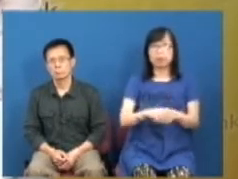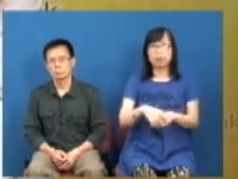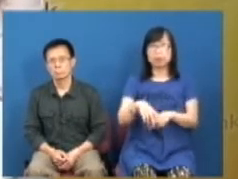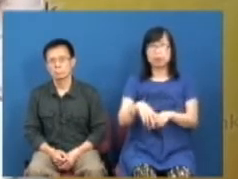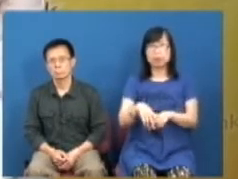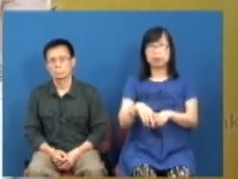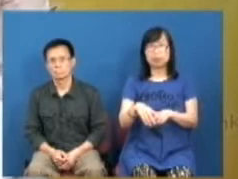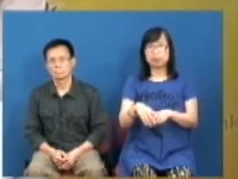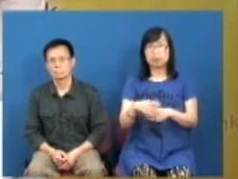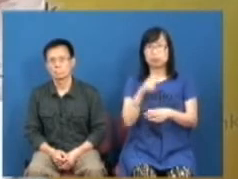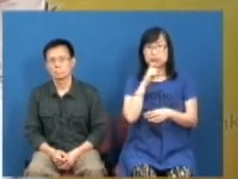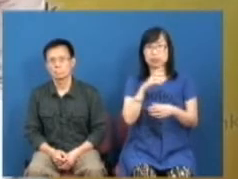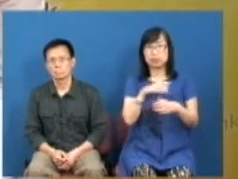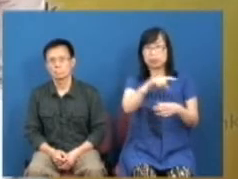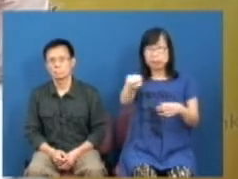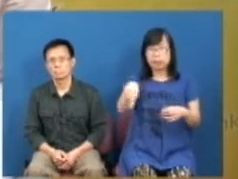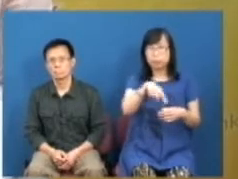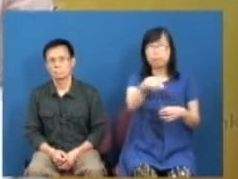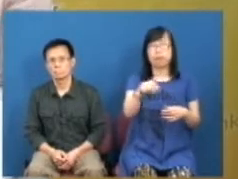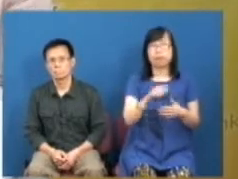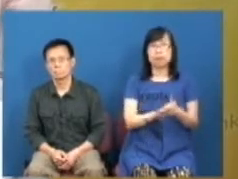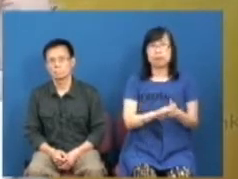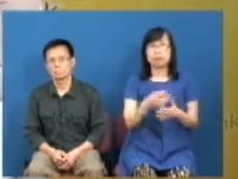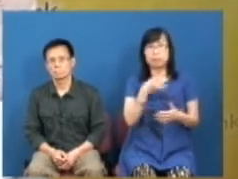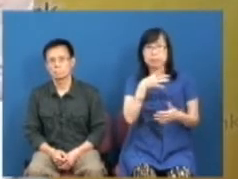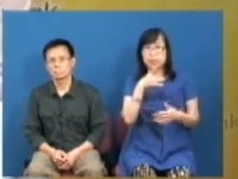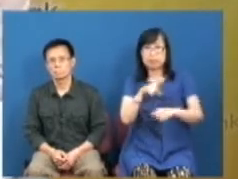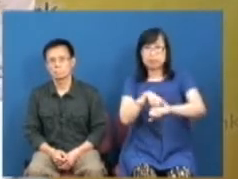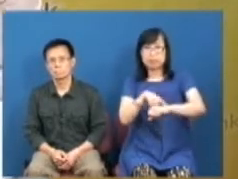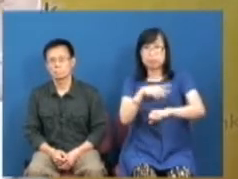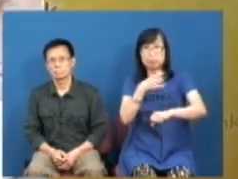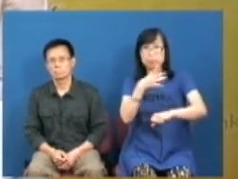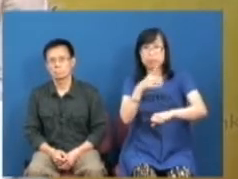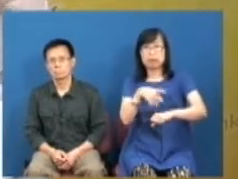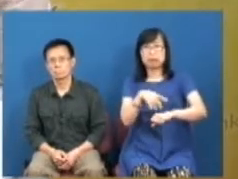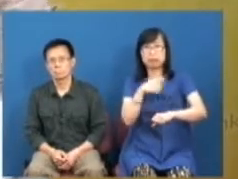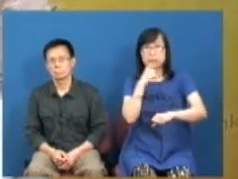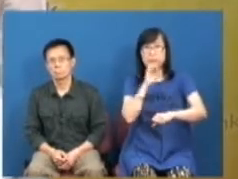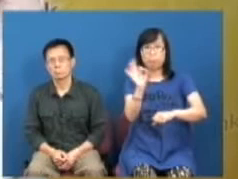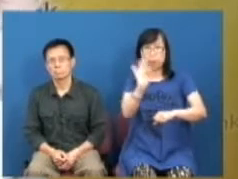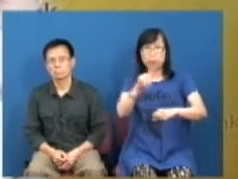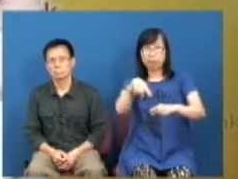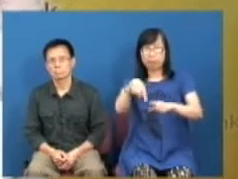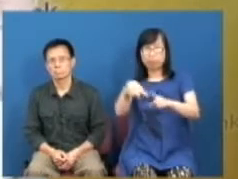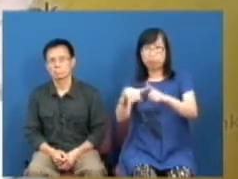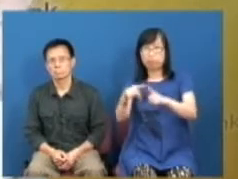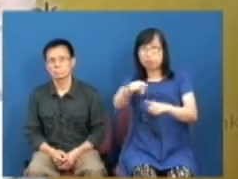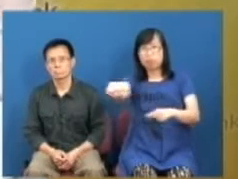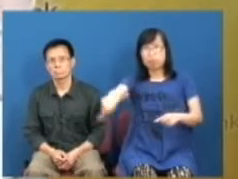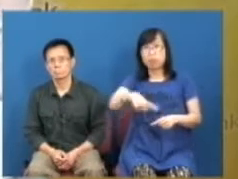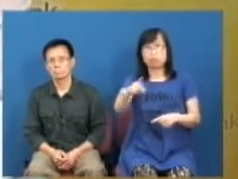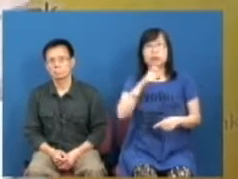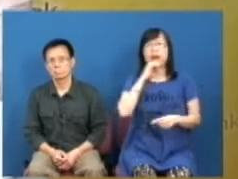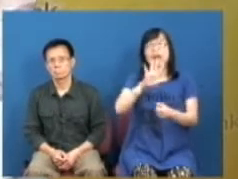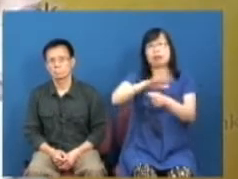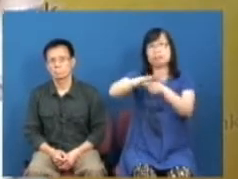因為可能有啲地帶咧，佢覺得咦未係時候有人發展啦，好荒蕪啦。咁但係點知原來呢個世界上有直升機